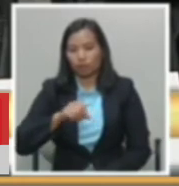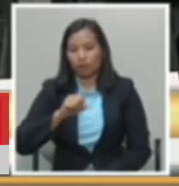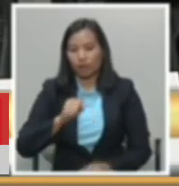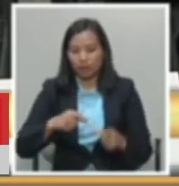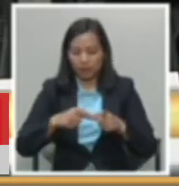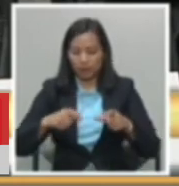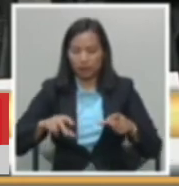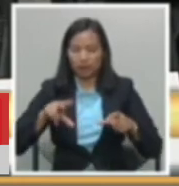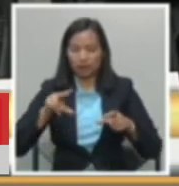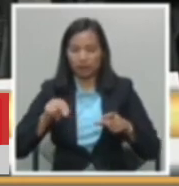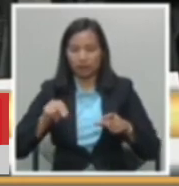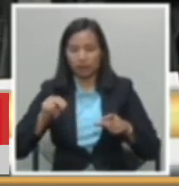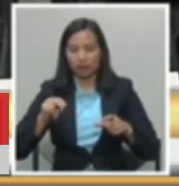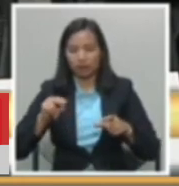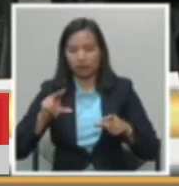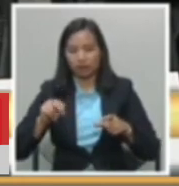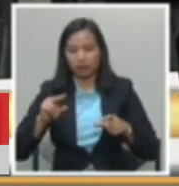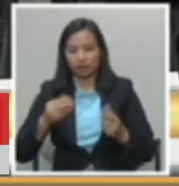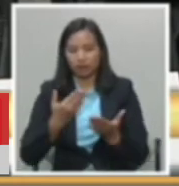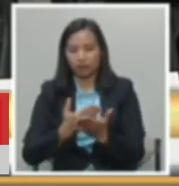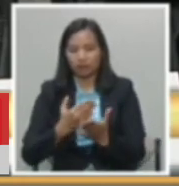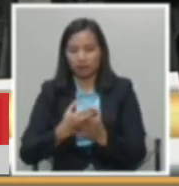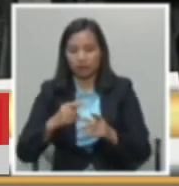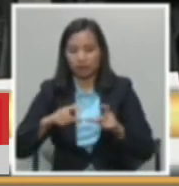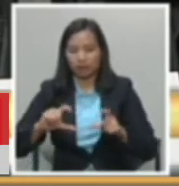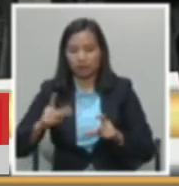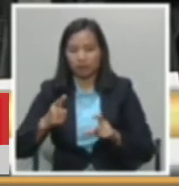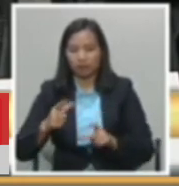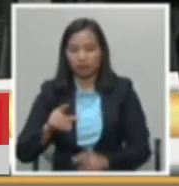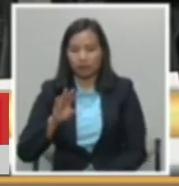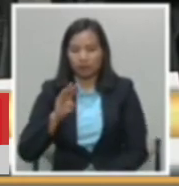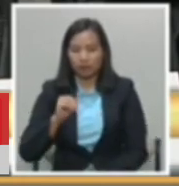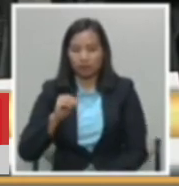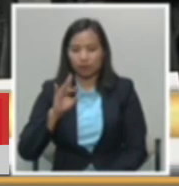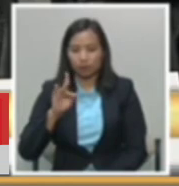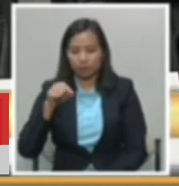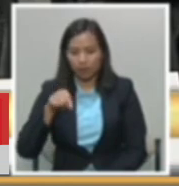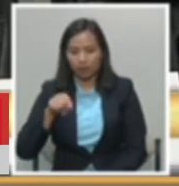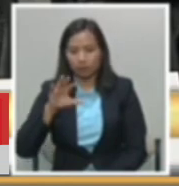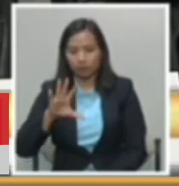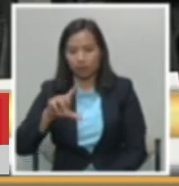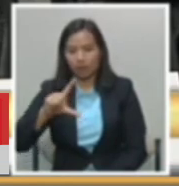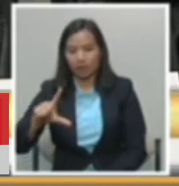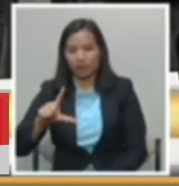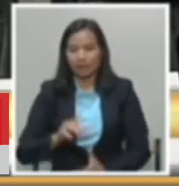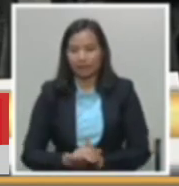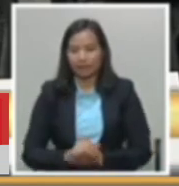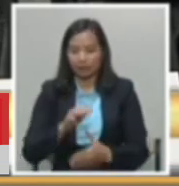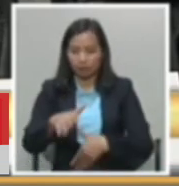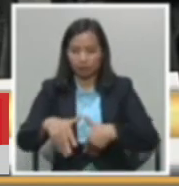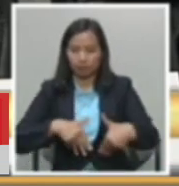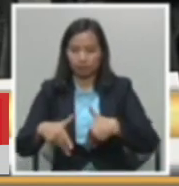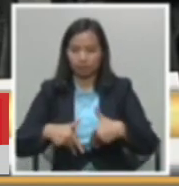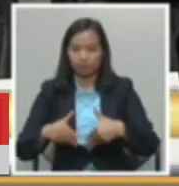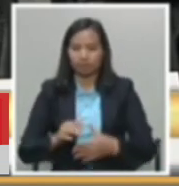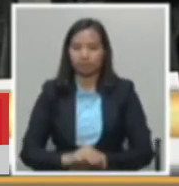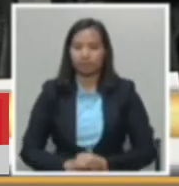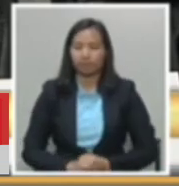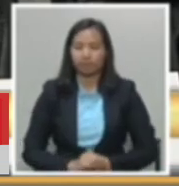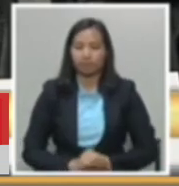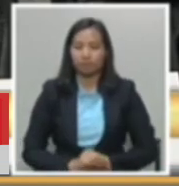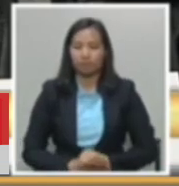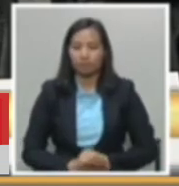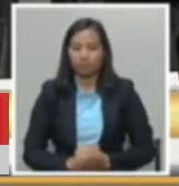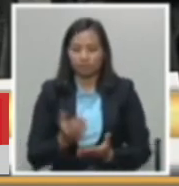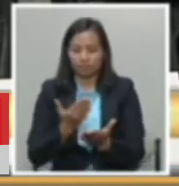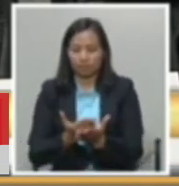ททุกโรคซึ่งมีประชากรถึง 48.5 ล้านคนเป็นประชากรส่วนใหญ่แต่เงิน